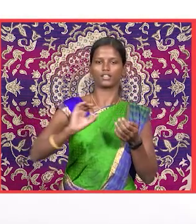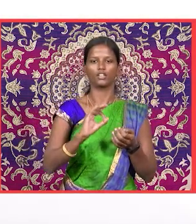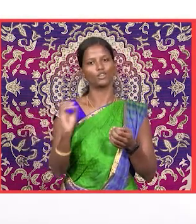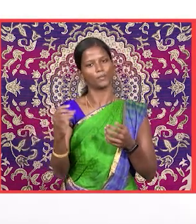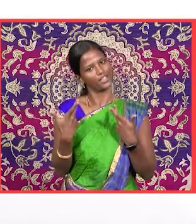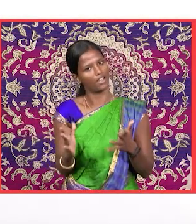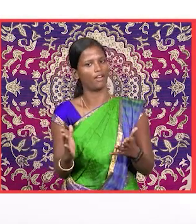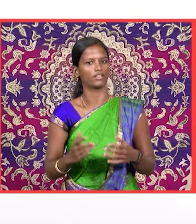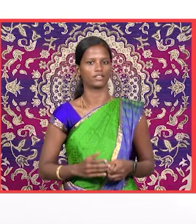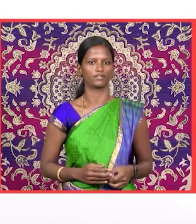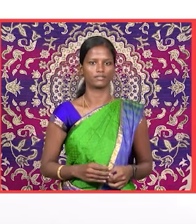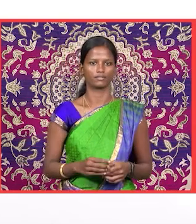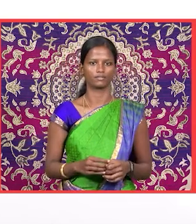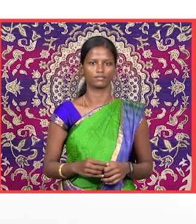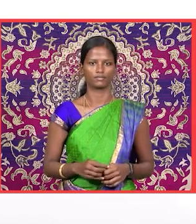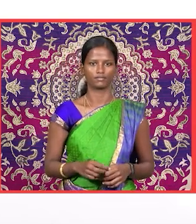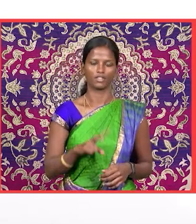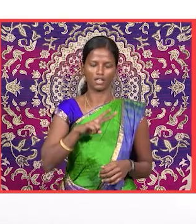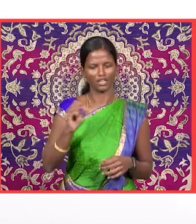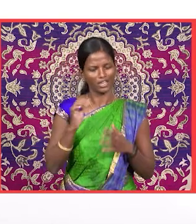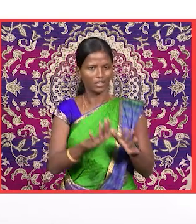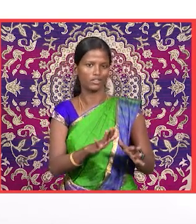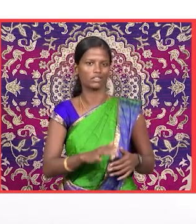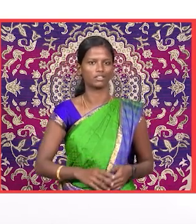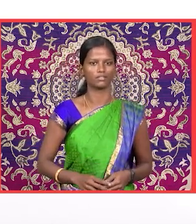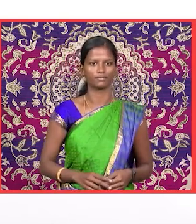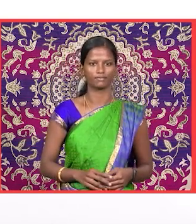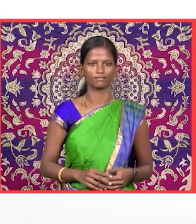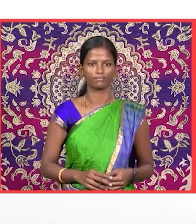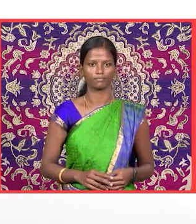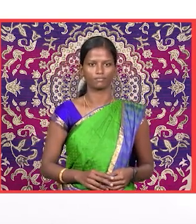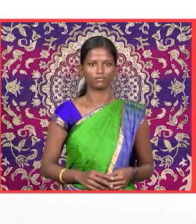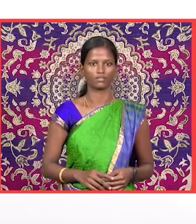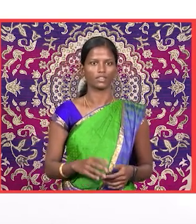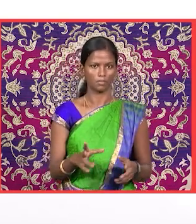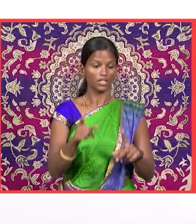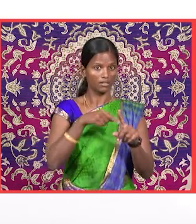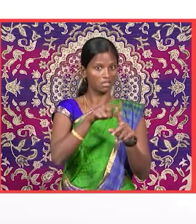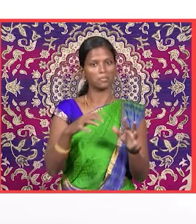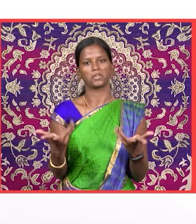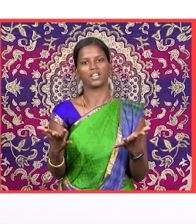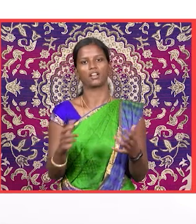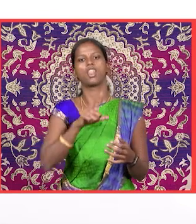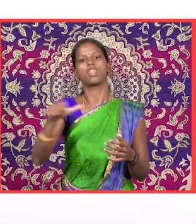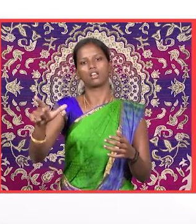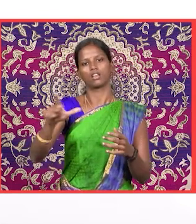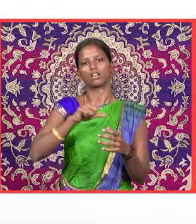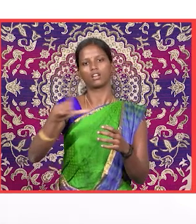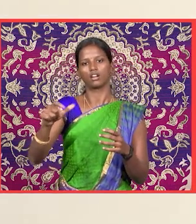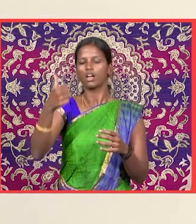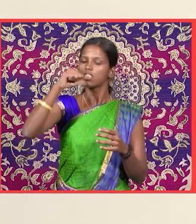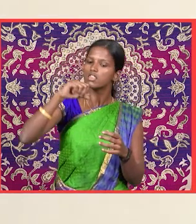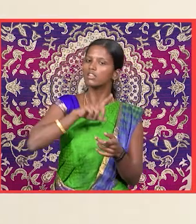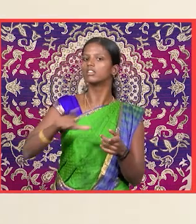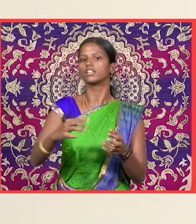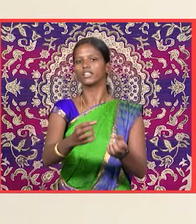சதவீதம் நிறையங்கிறத நம்ம கண்டுபிடிச்சிடலாம். அப்போ 20%. ஸோ இப்போ எத்தனை லிட்டர்னு கேட்டிருக்காங்க. ஸோ சதவீதத்தை லிட்டராக மாற்றணும். ஸோ தண்ணீர்